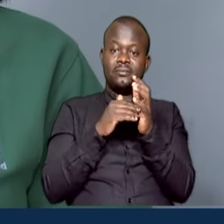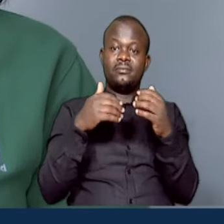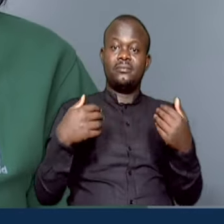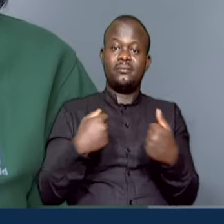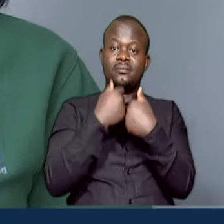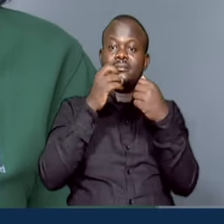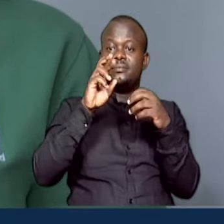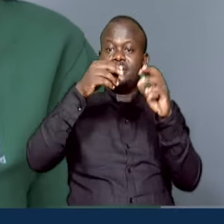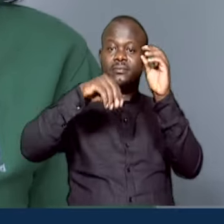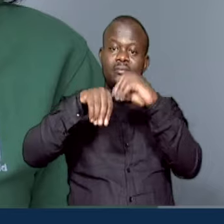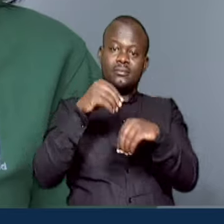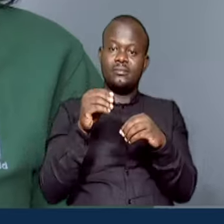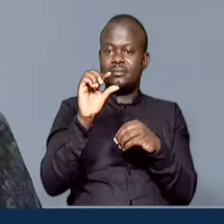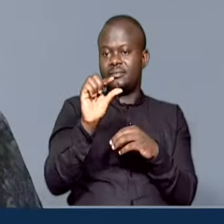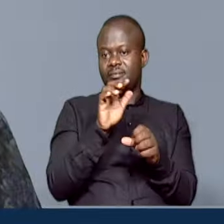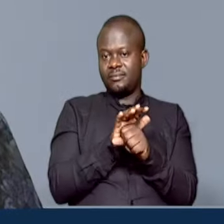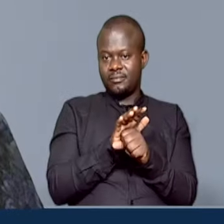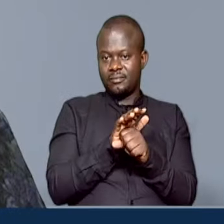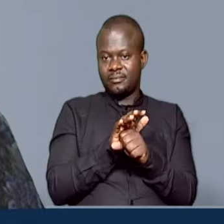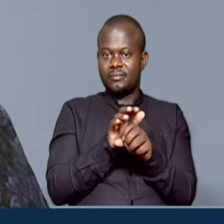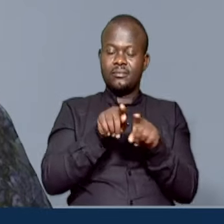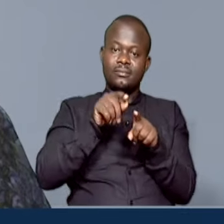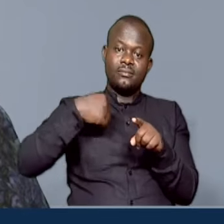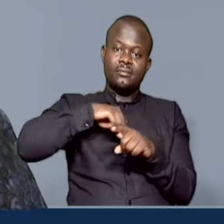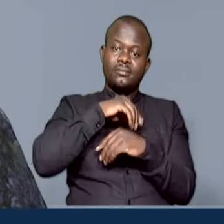se umusaruro ukaba muke. Nkatwe